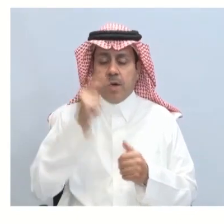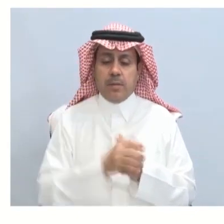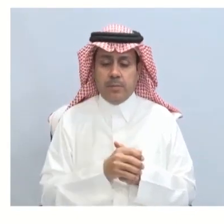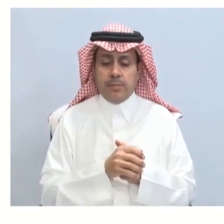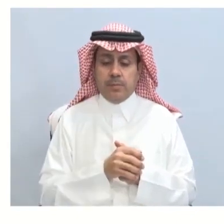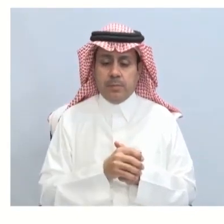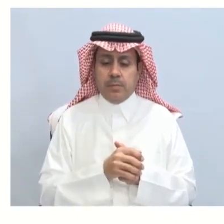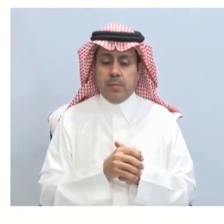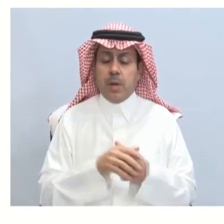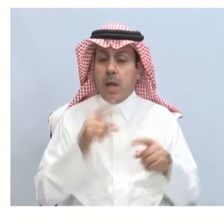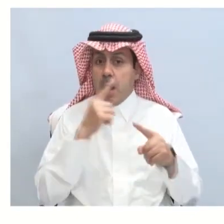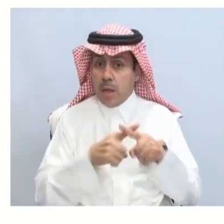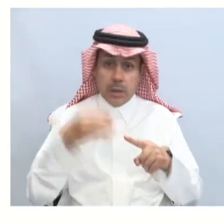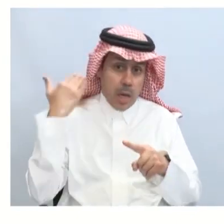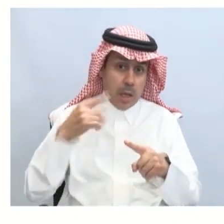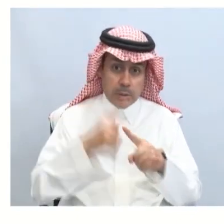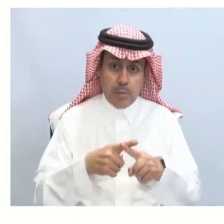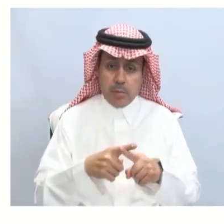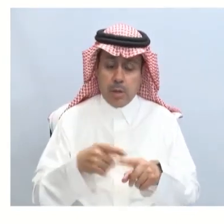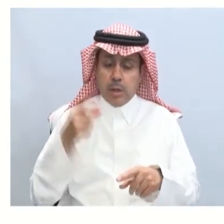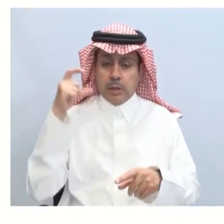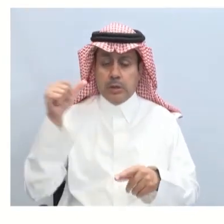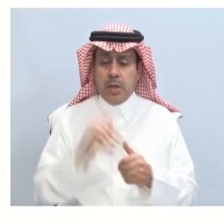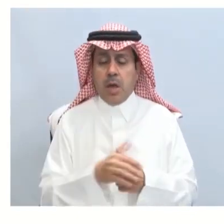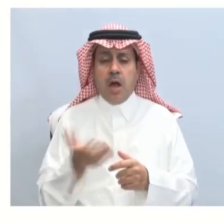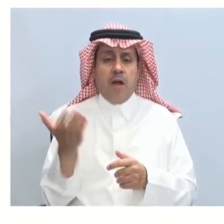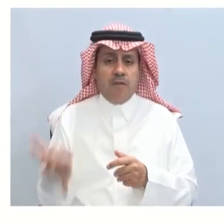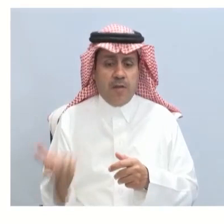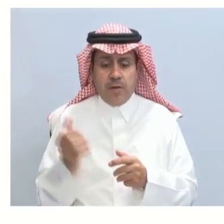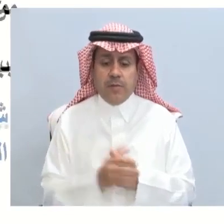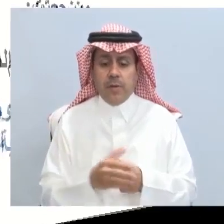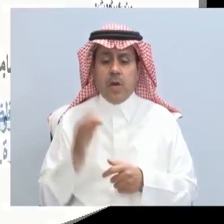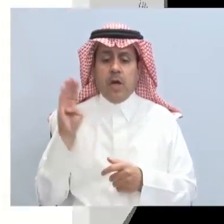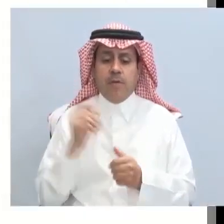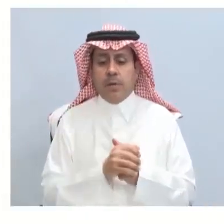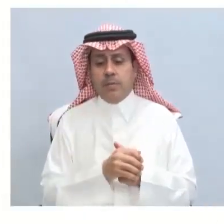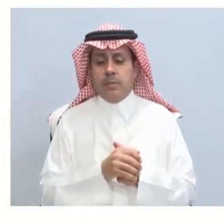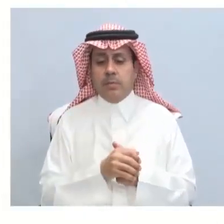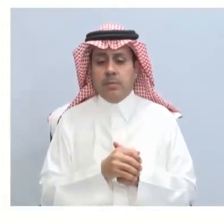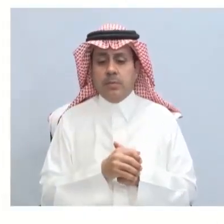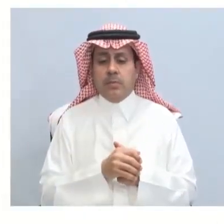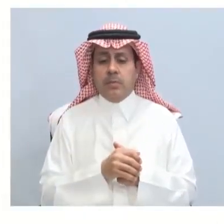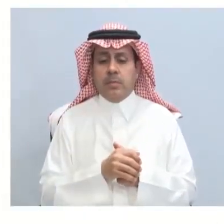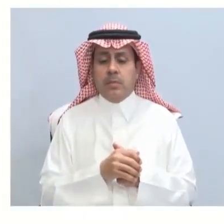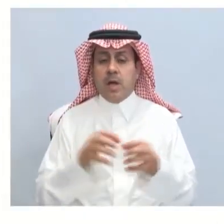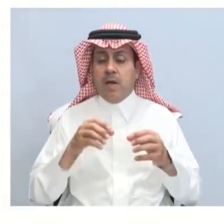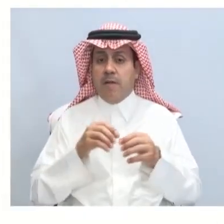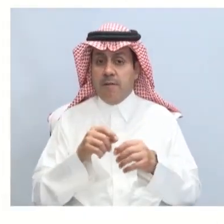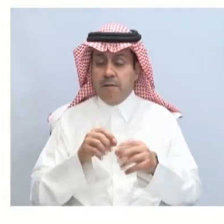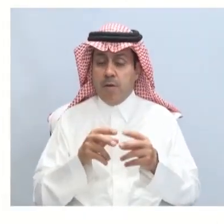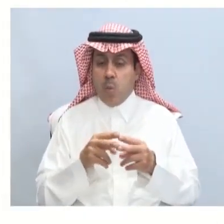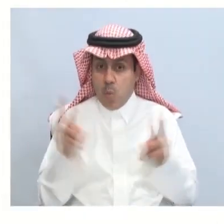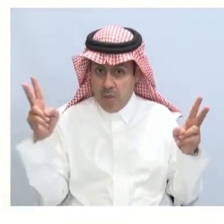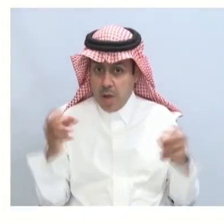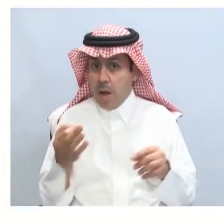القاتل اما الخطا فديه المخففه والكفاره ناتي الى سؤال اخر فصل القول